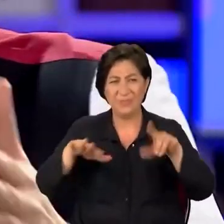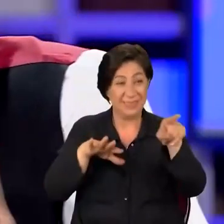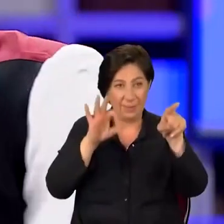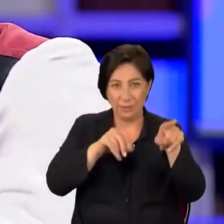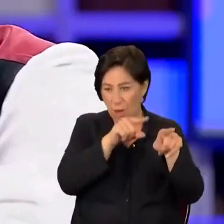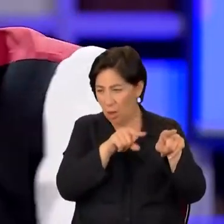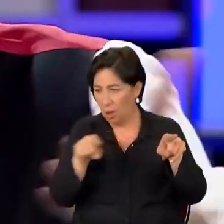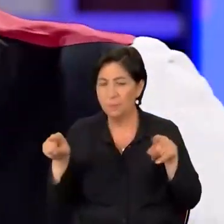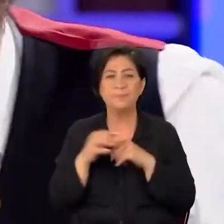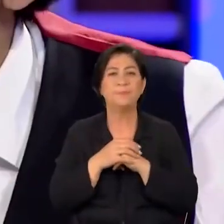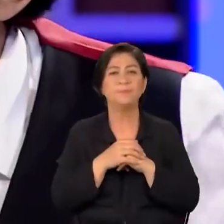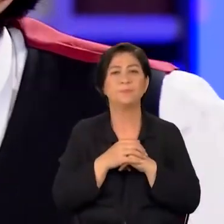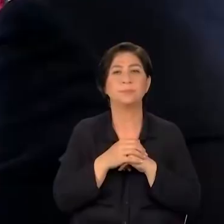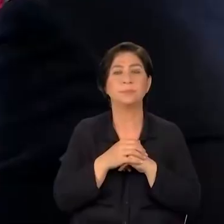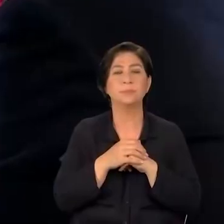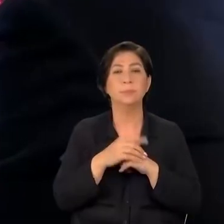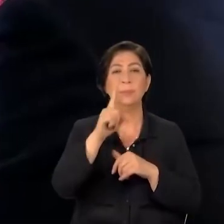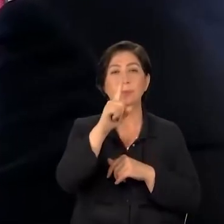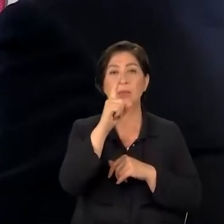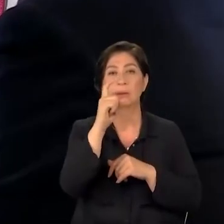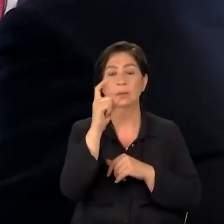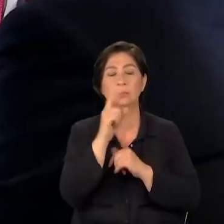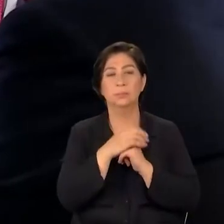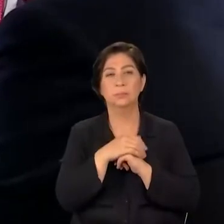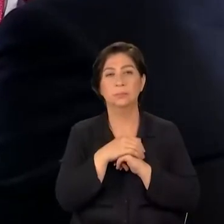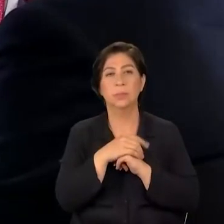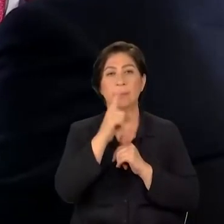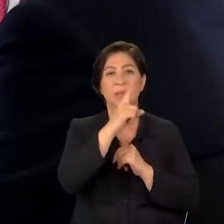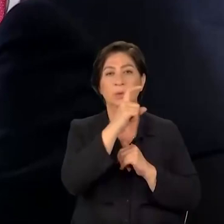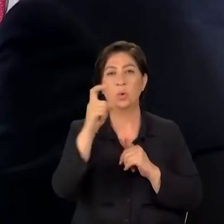istiyorum. Sizden başlayarak diğer konuklarıma da. Şimdi